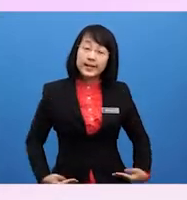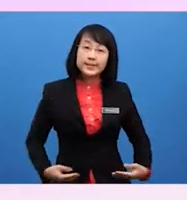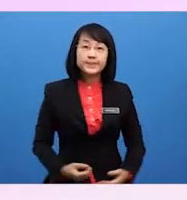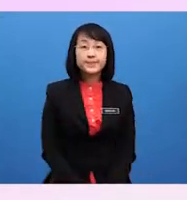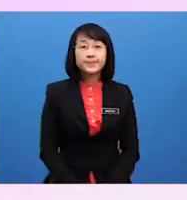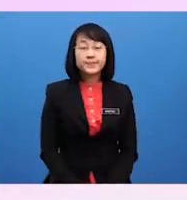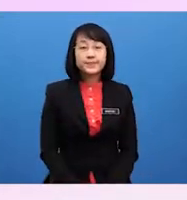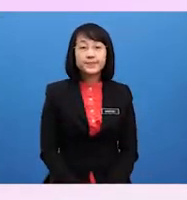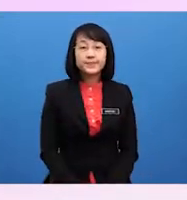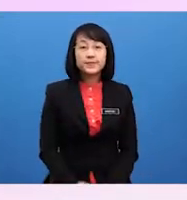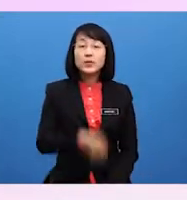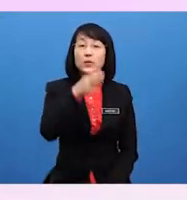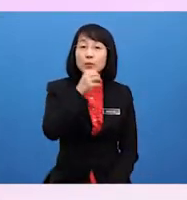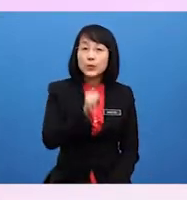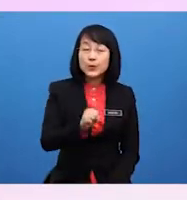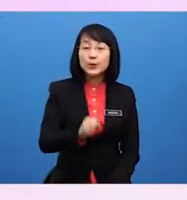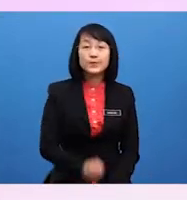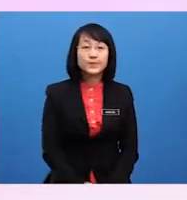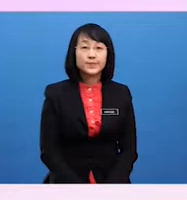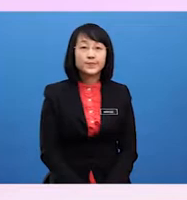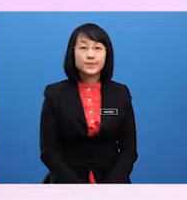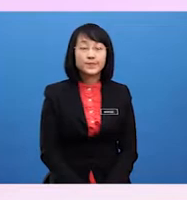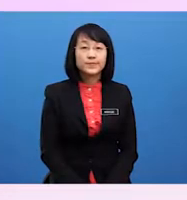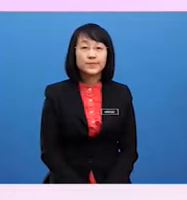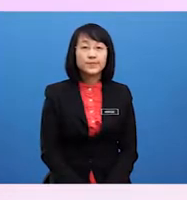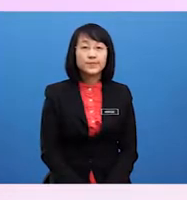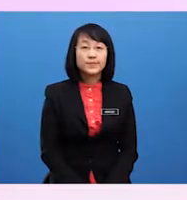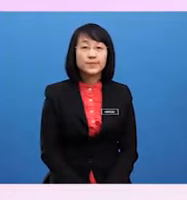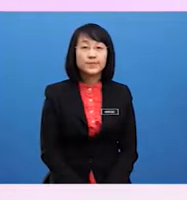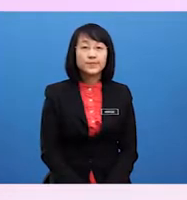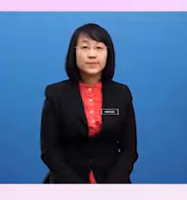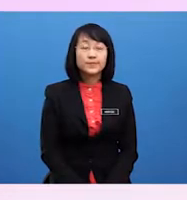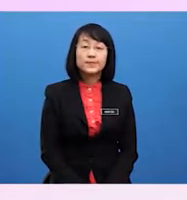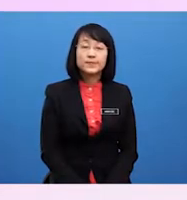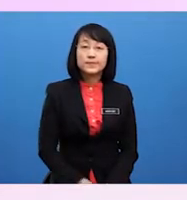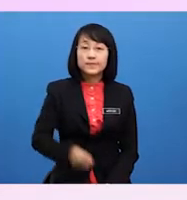Kedua, umur. Seterusnya, jantina,